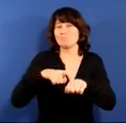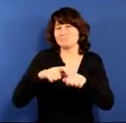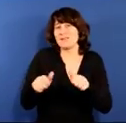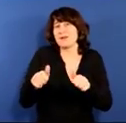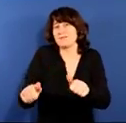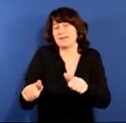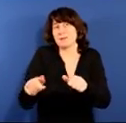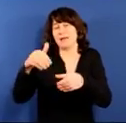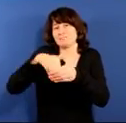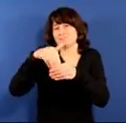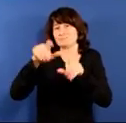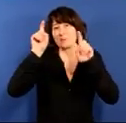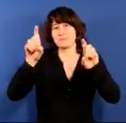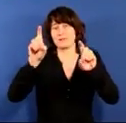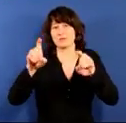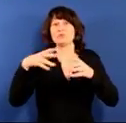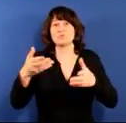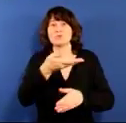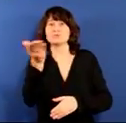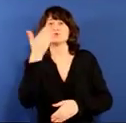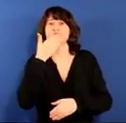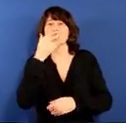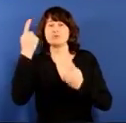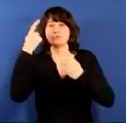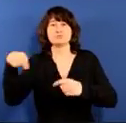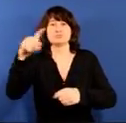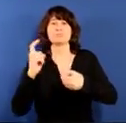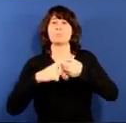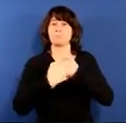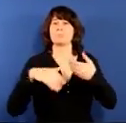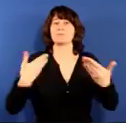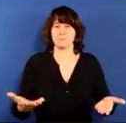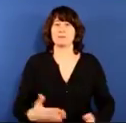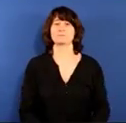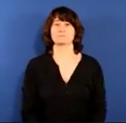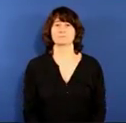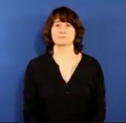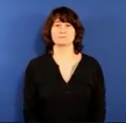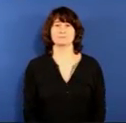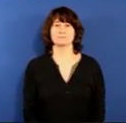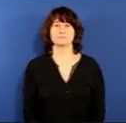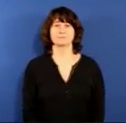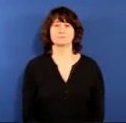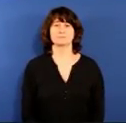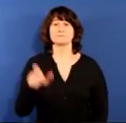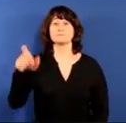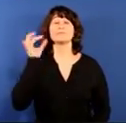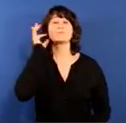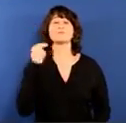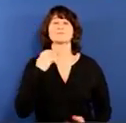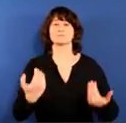astigar, lizar eta gereziondo birlandatuko dira Bizkaian. Foru Sailak 27.000 euro inbertitu